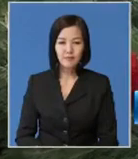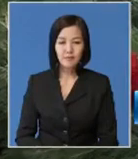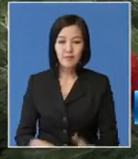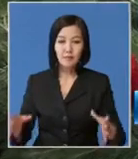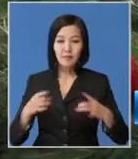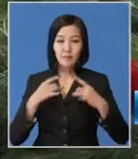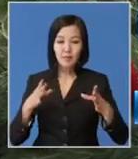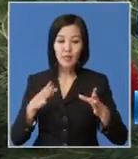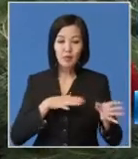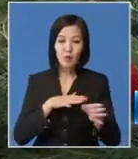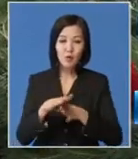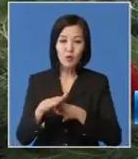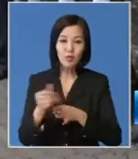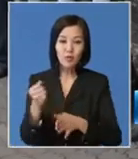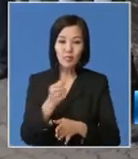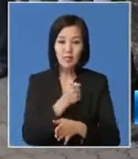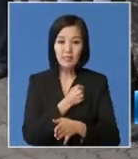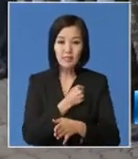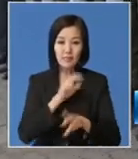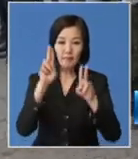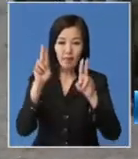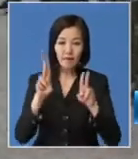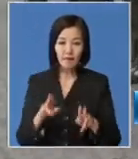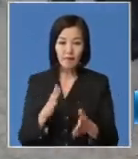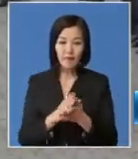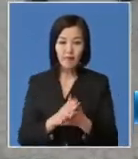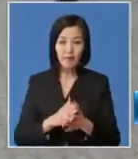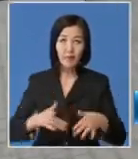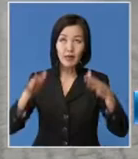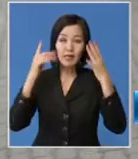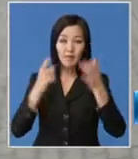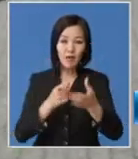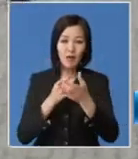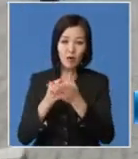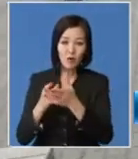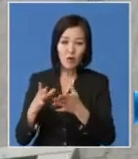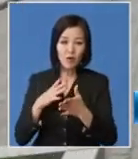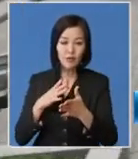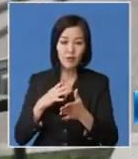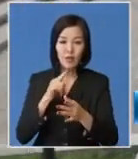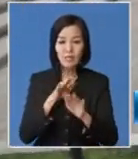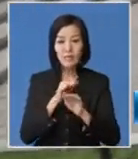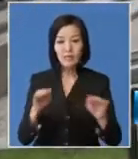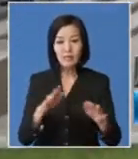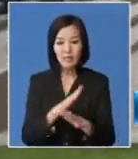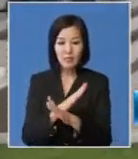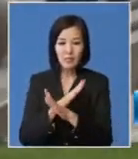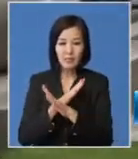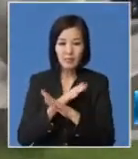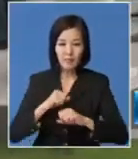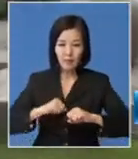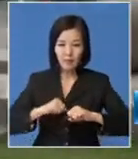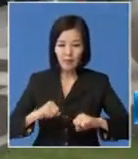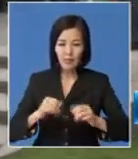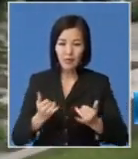Мейрамда орындалатын тағы бір әскери жоралғы бар. Ол аспанға оқ ату. Ел тыныштығын сақтау жолында қаза тапқан азаматтарға